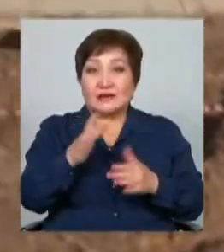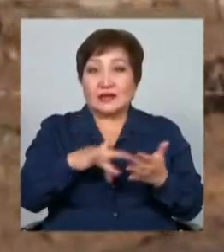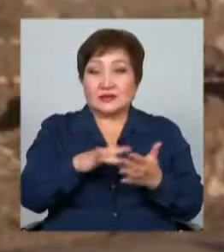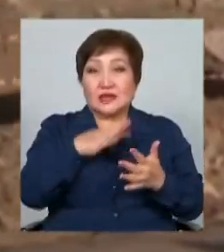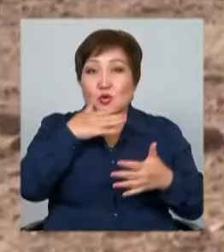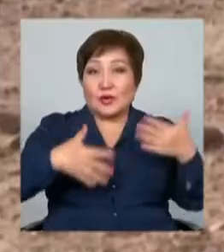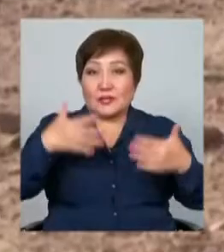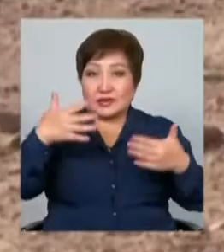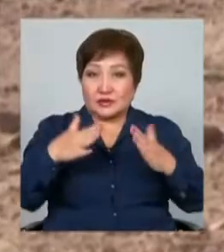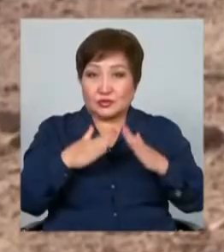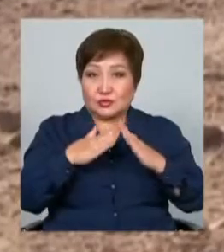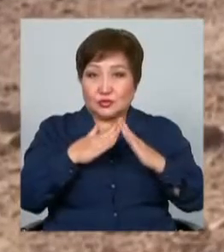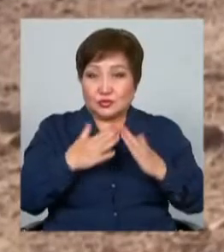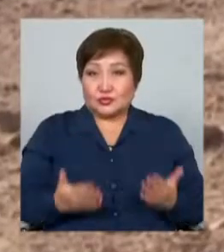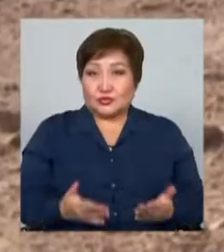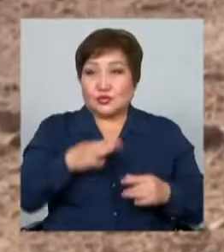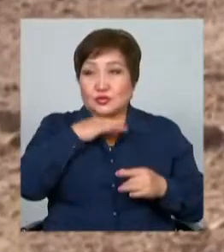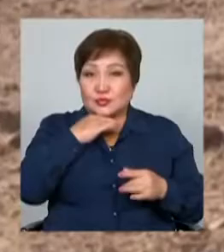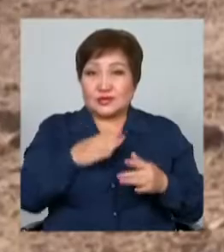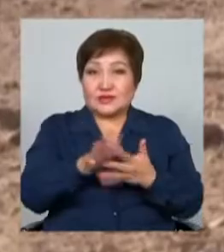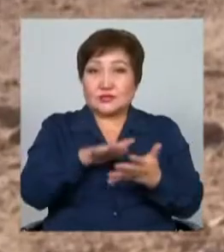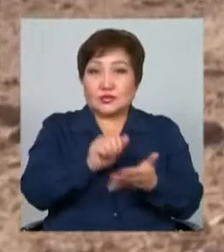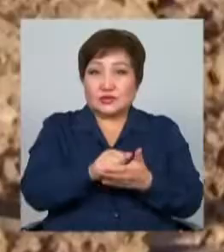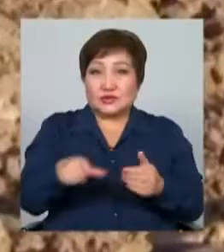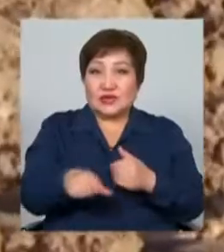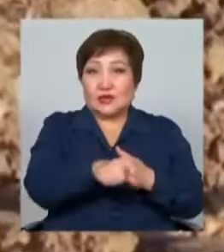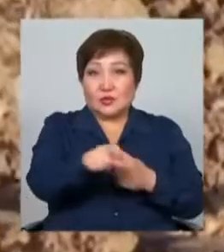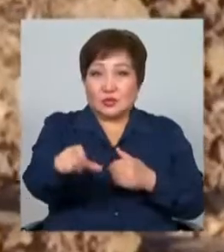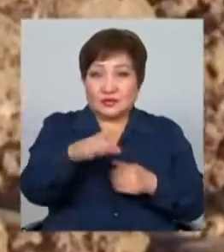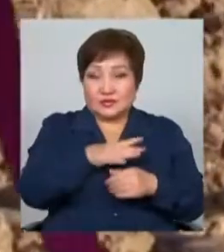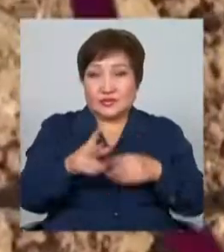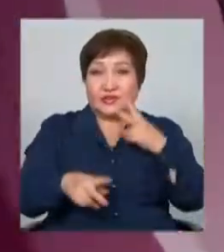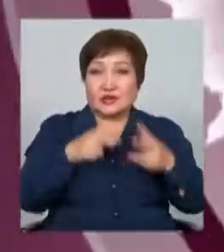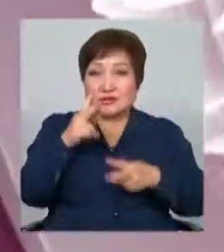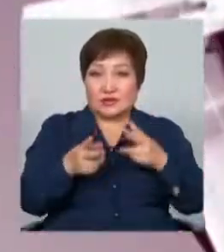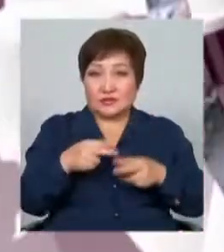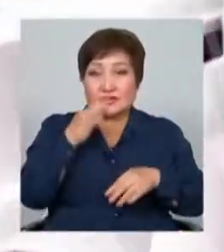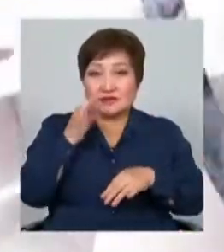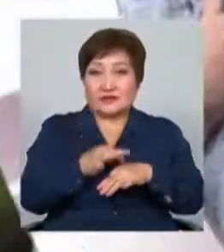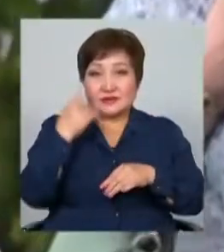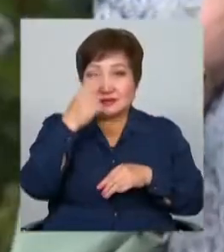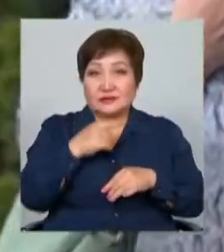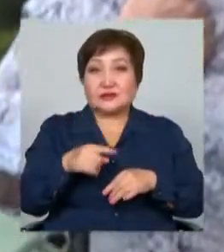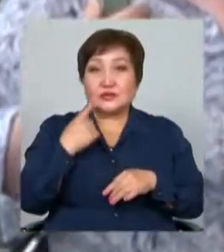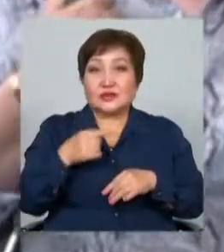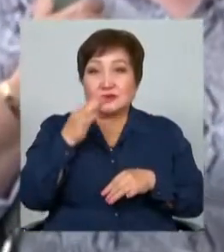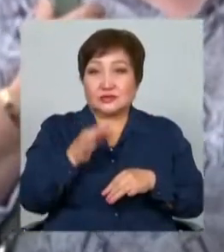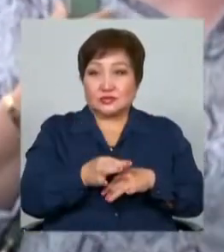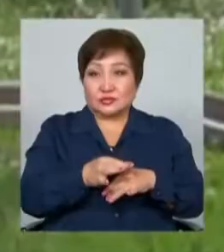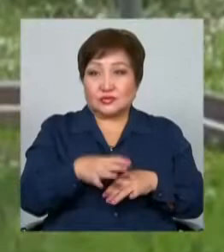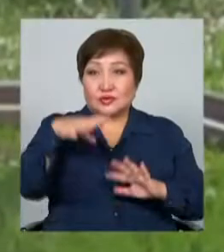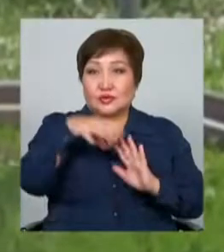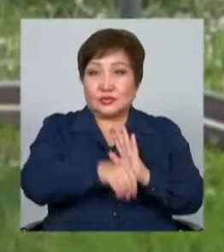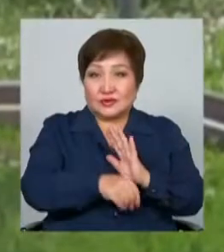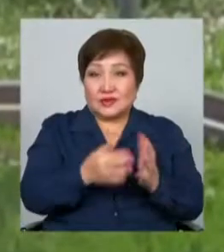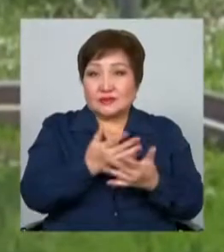үйдің тұрғындары көптен мезі болған жолдың жоқтығын айтып шағымданды. Бұған жауаптылар не дейді? Құрамында екі немесе одан да